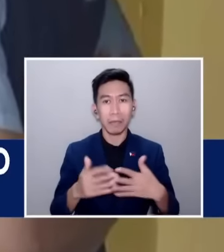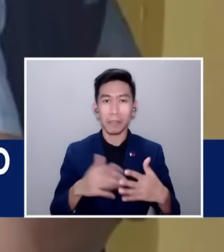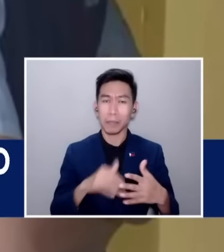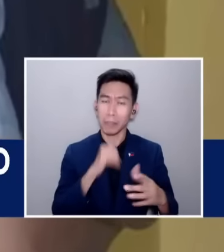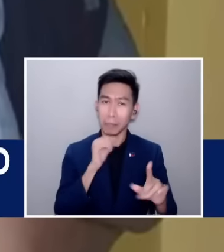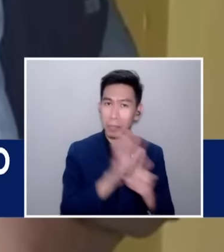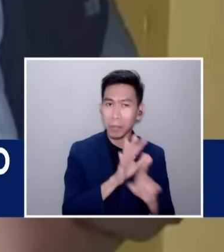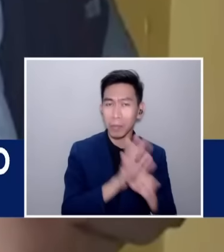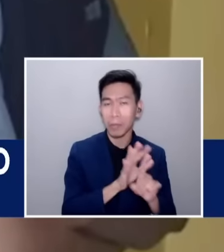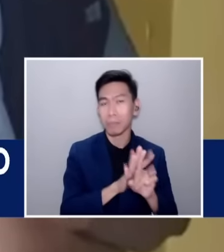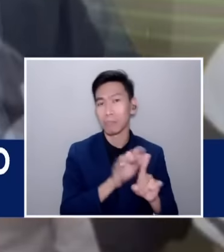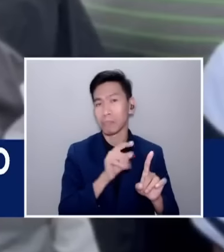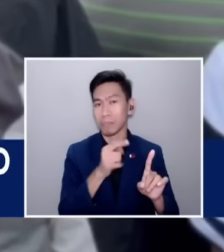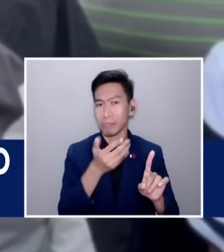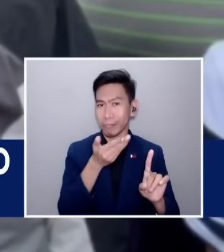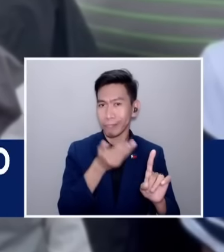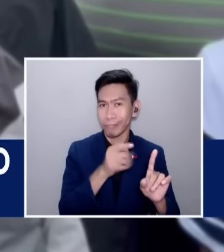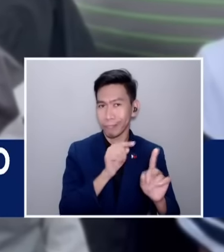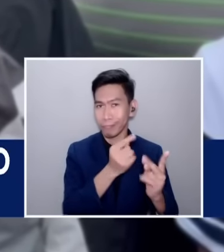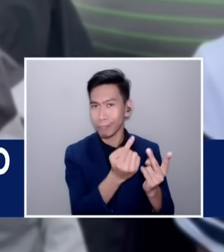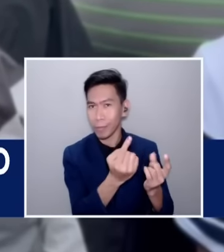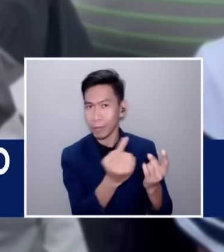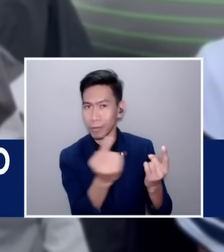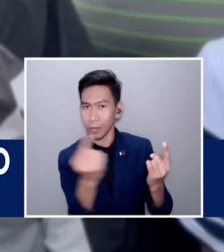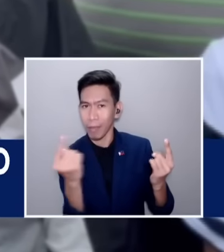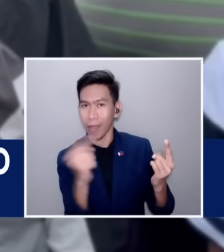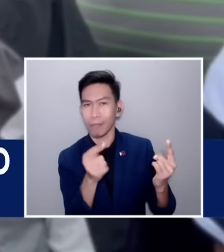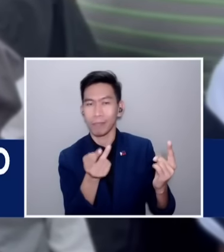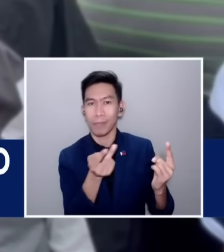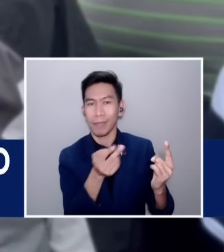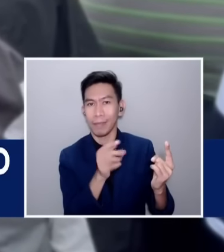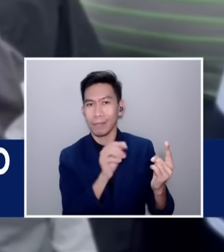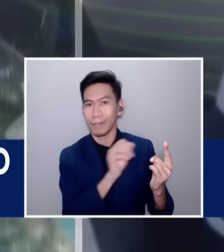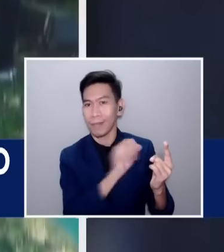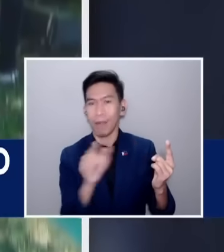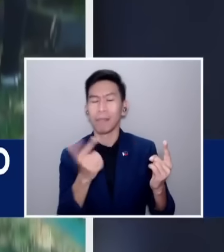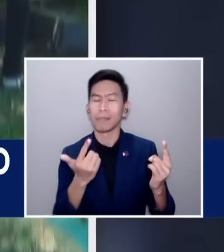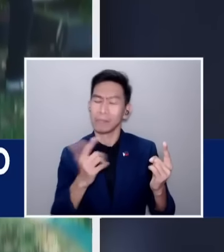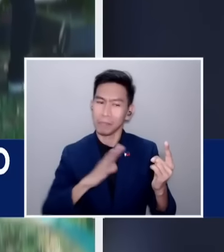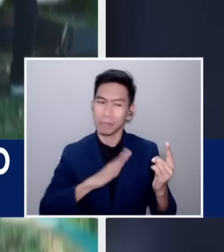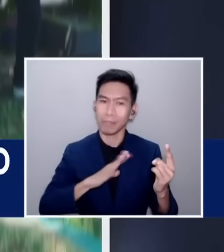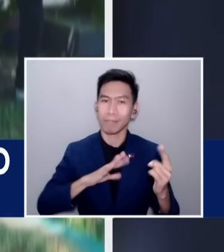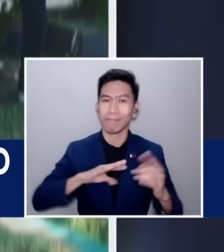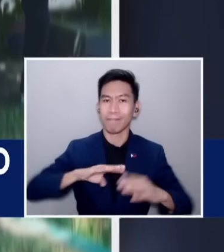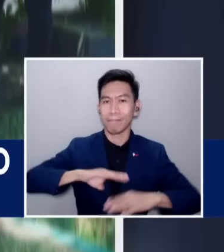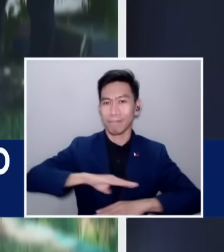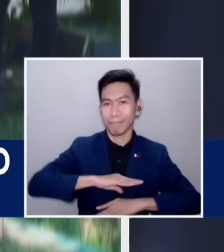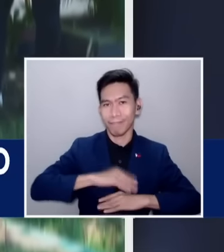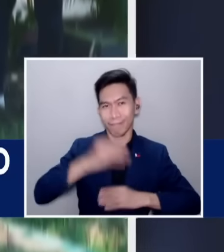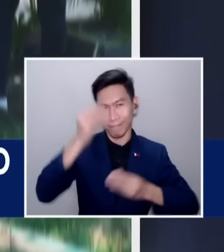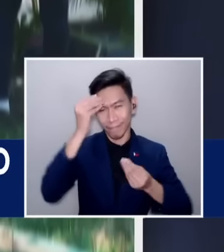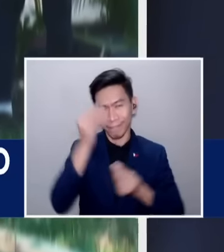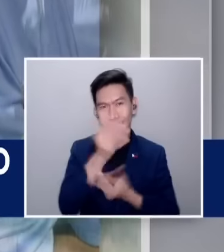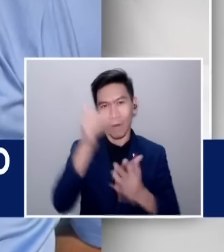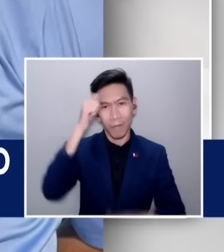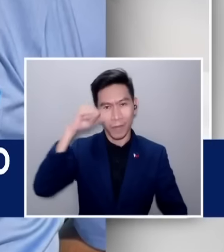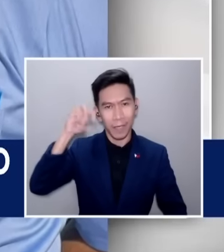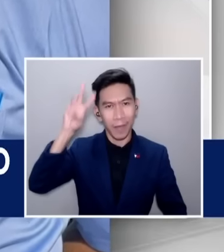sa mga kandidatong ito na maialok ang sarili at kanilang mga plataporma sa mga kababayang gustong